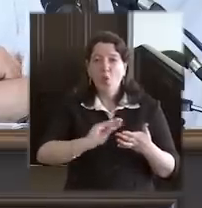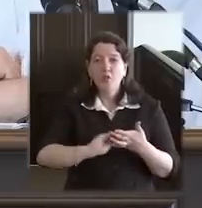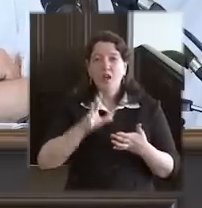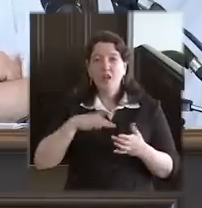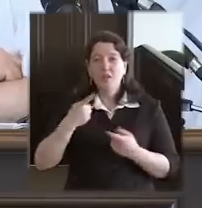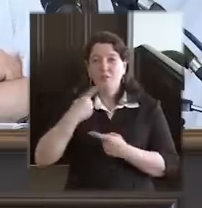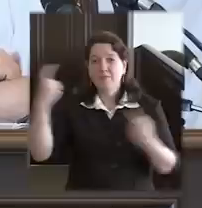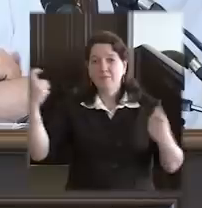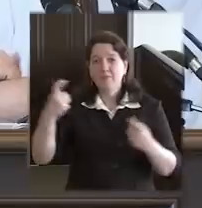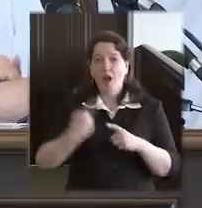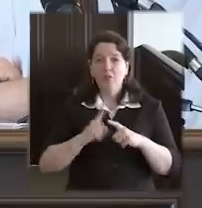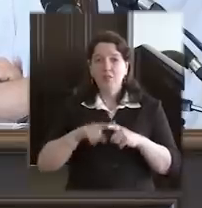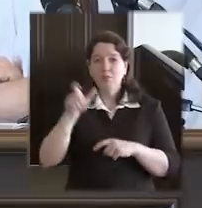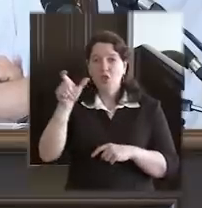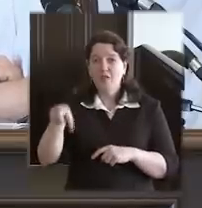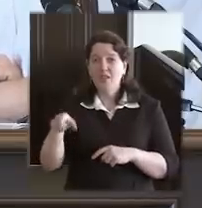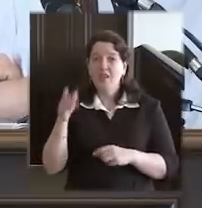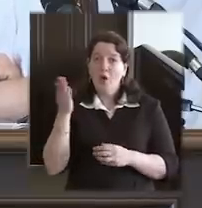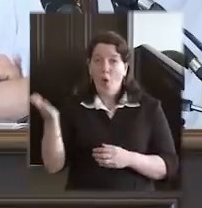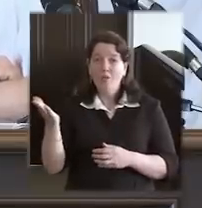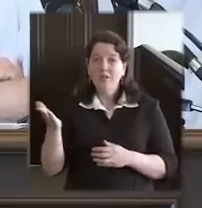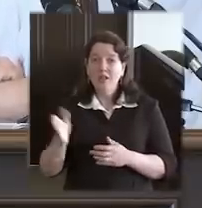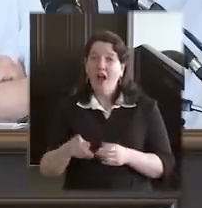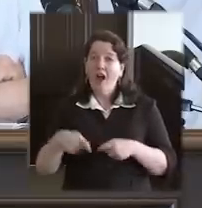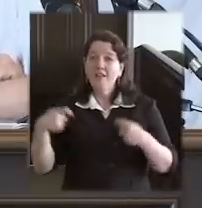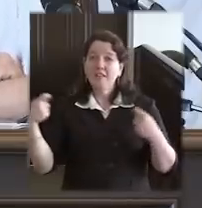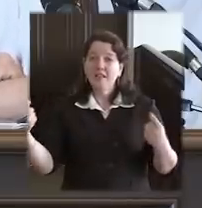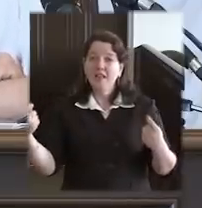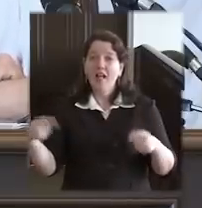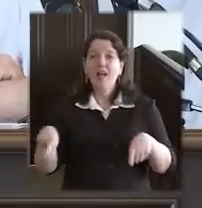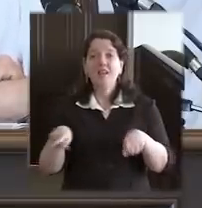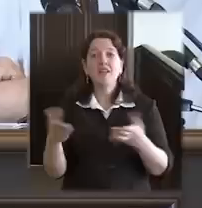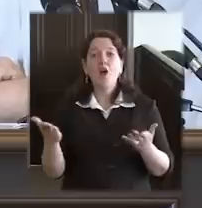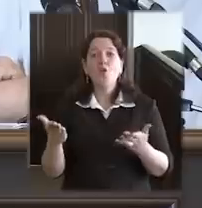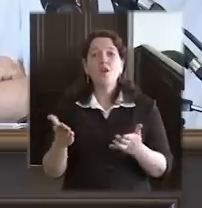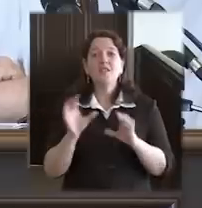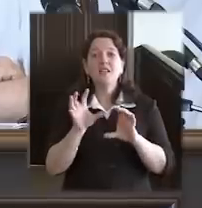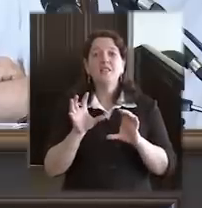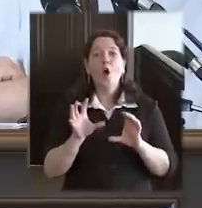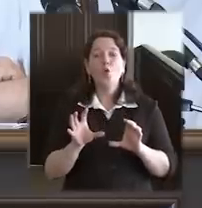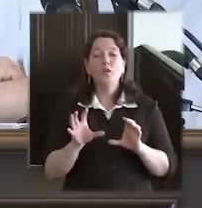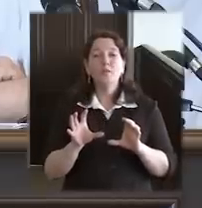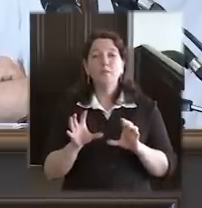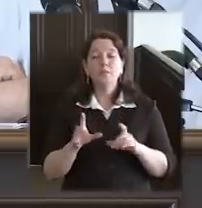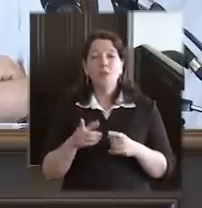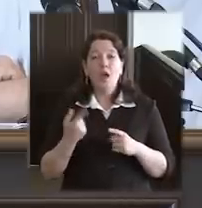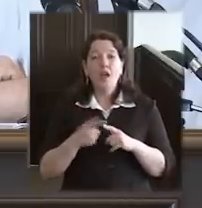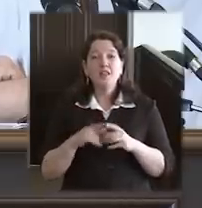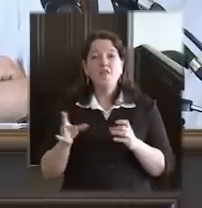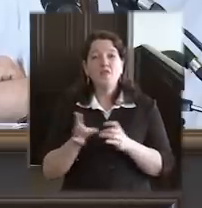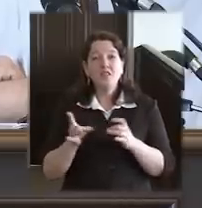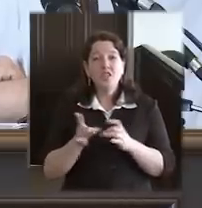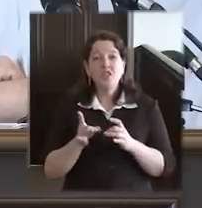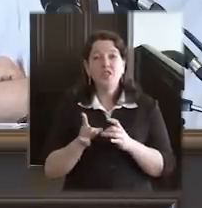открыл какой-то закон. А вы слышали, чтобы кто-нибудь открывал, сказали, вот закон духовной